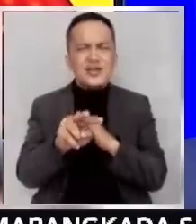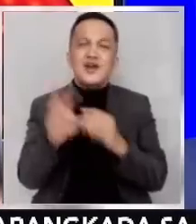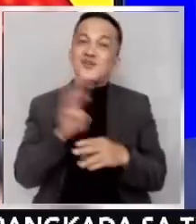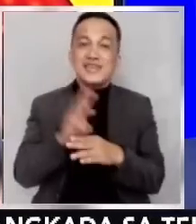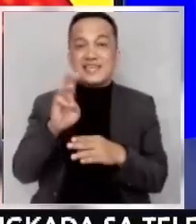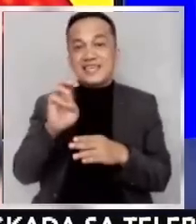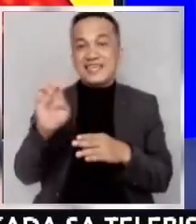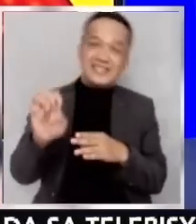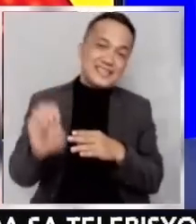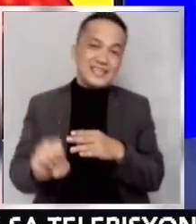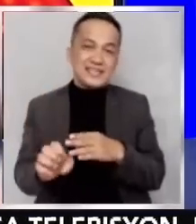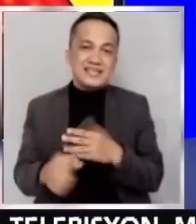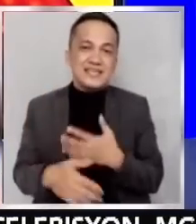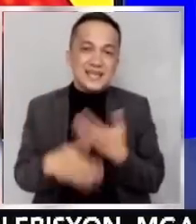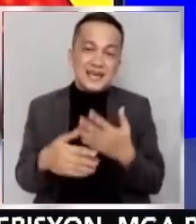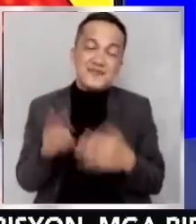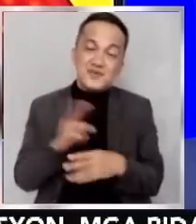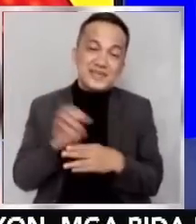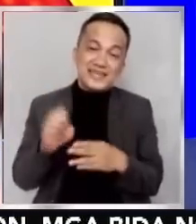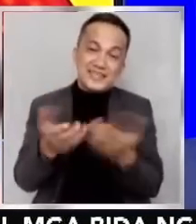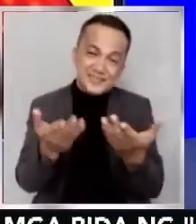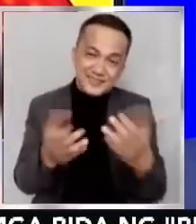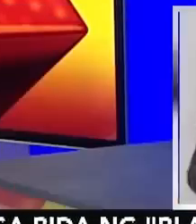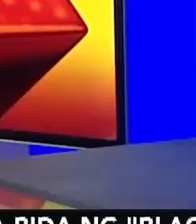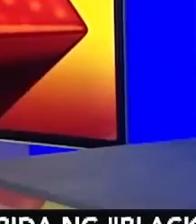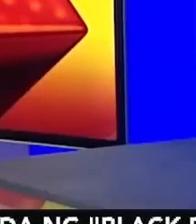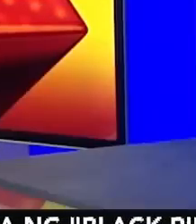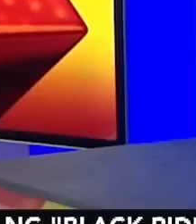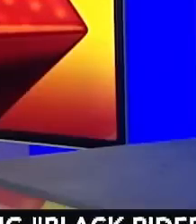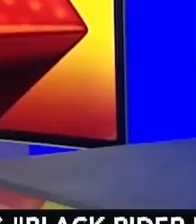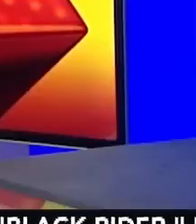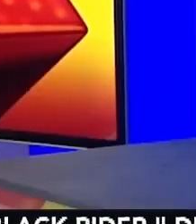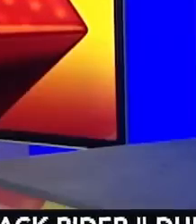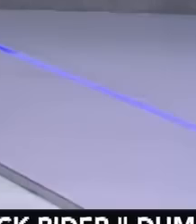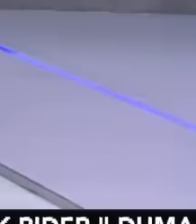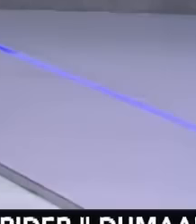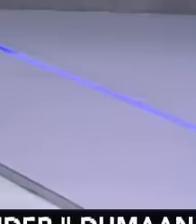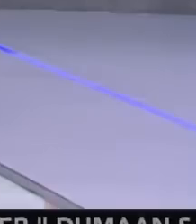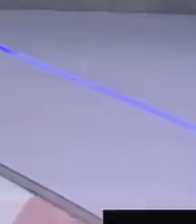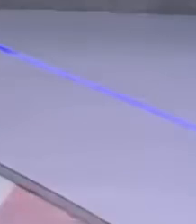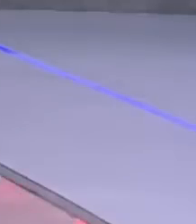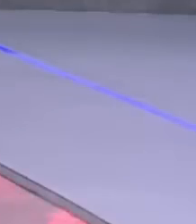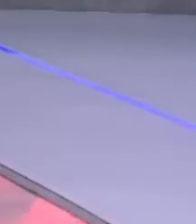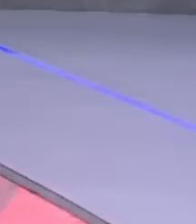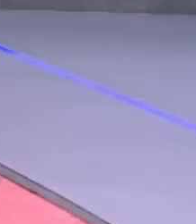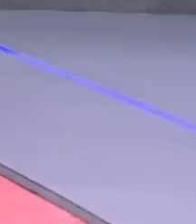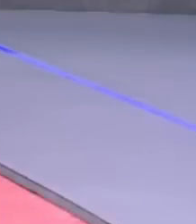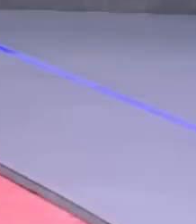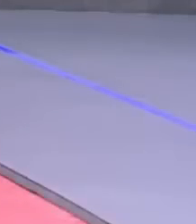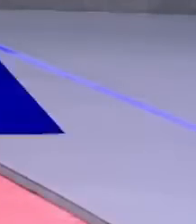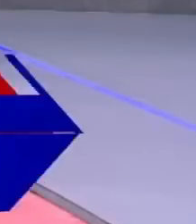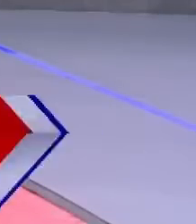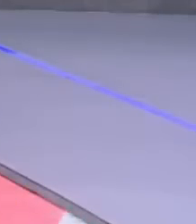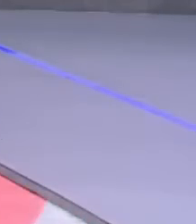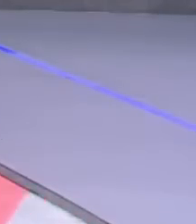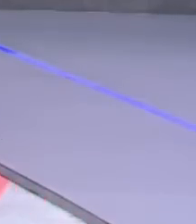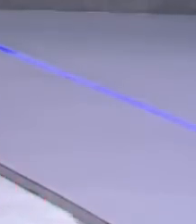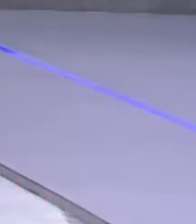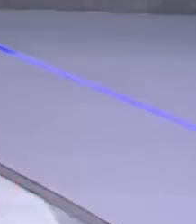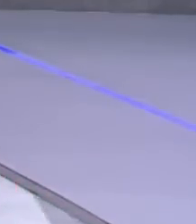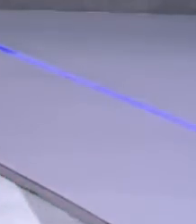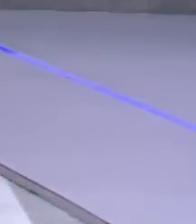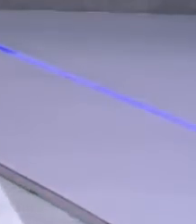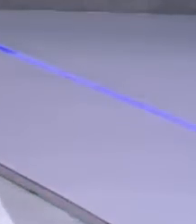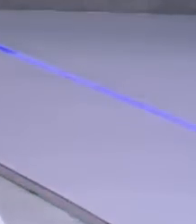Happy weekend, mga kapuso! Miss Vicky, Miss Pia, Emil, happy weekend! Thank you, Iya.